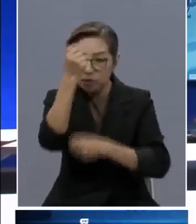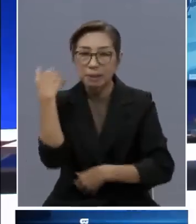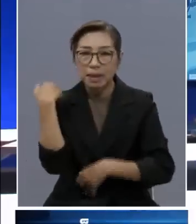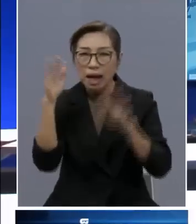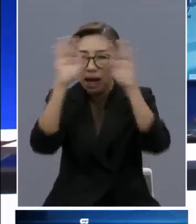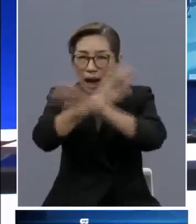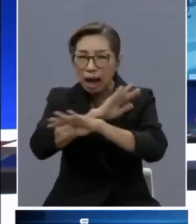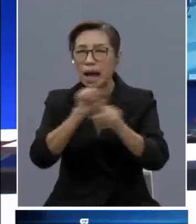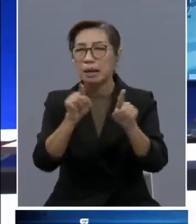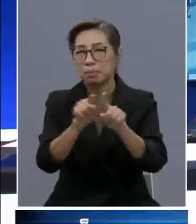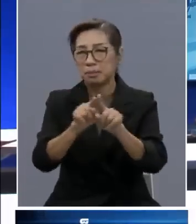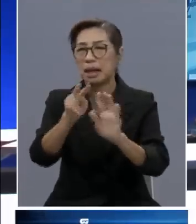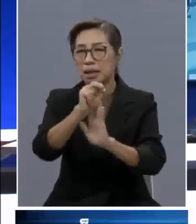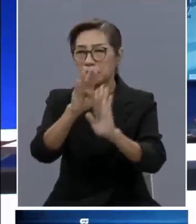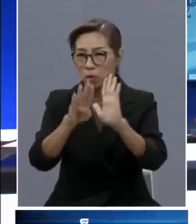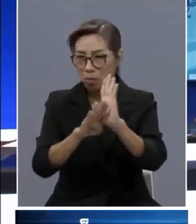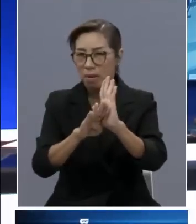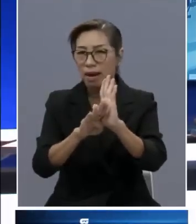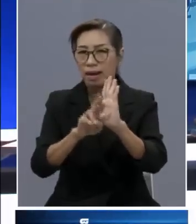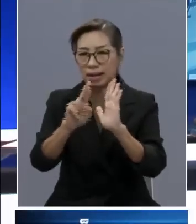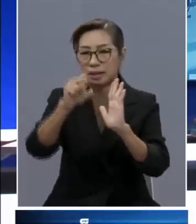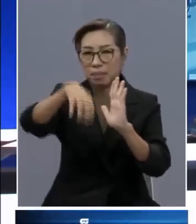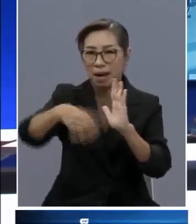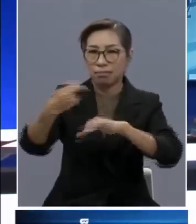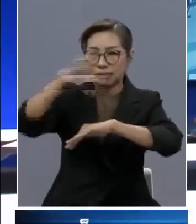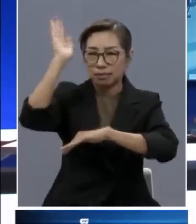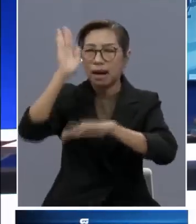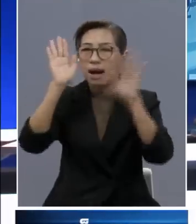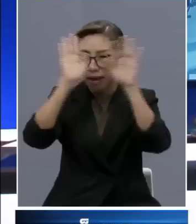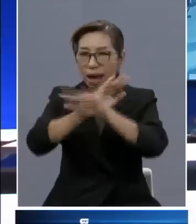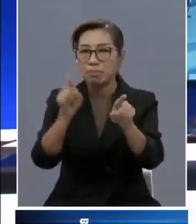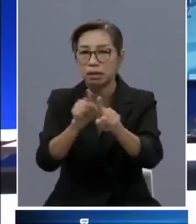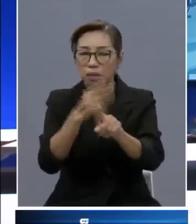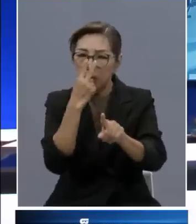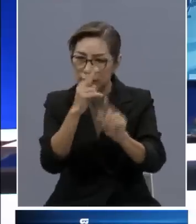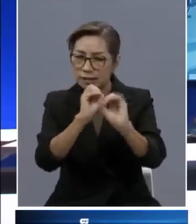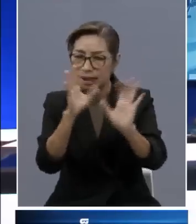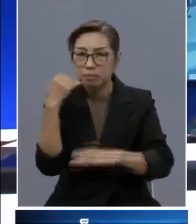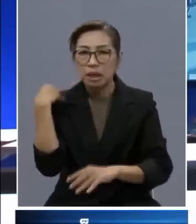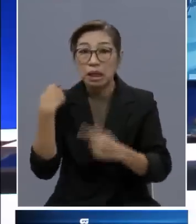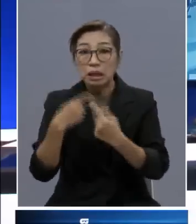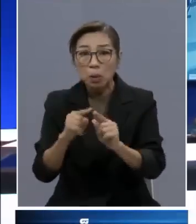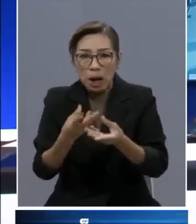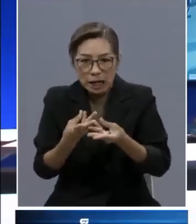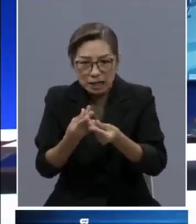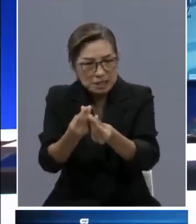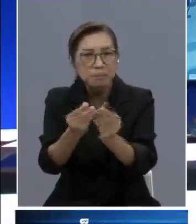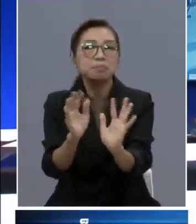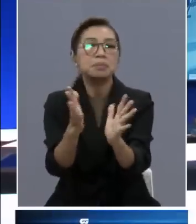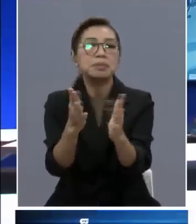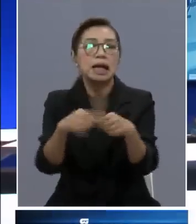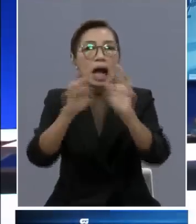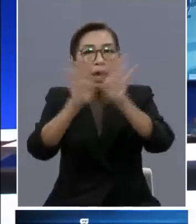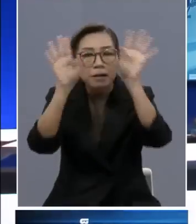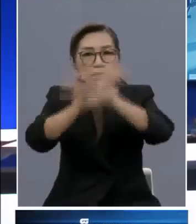บายในสภาเลยนะ ครับ นะฮะเห็นภาพชัดว่าจะทำอะไรบ้างแต่ก็แน่นอนหลายคนก็บอกว่ารายละเอียดไม่ได้ลงลึกมากไม่ได้เป็นการ